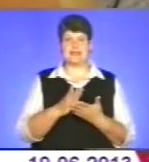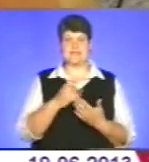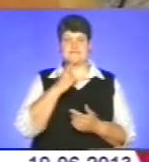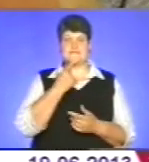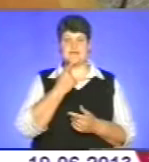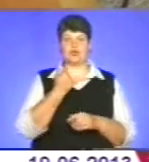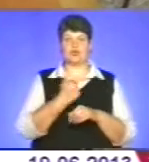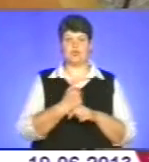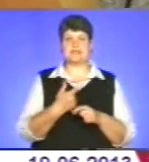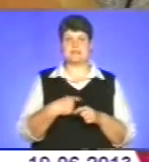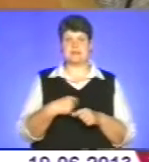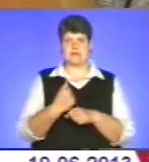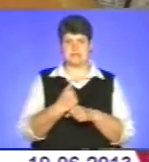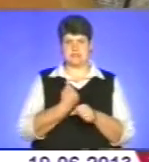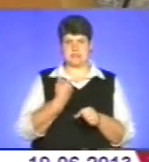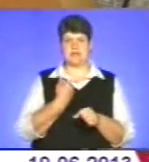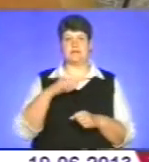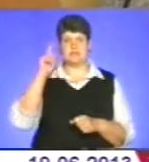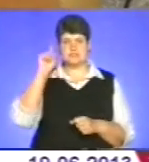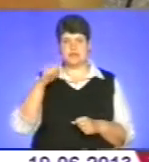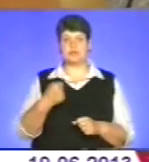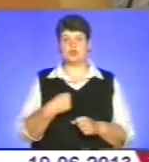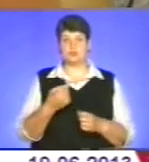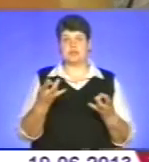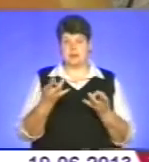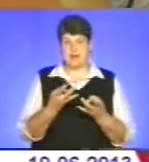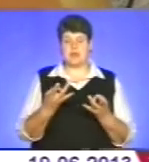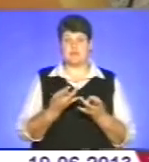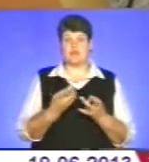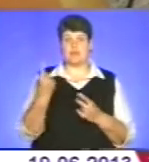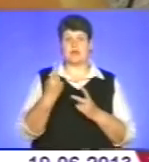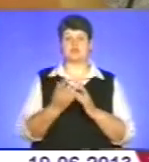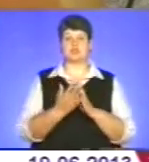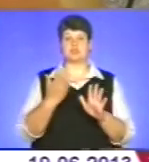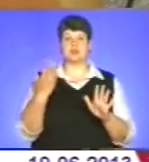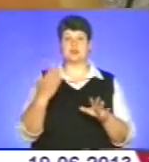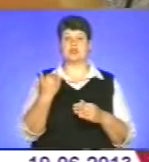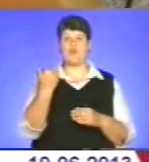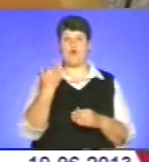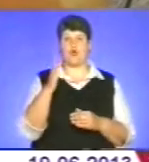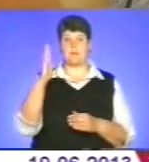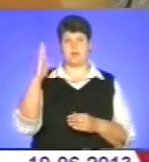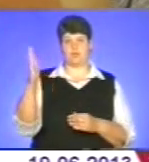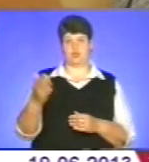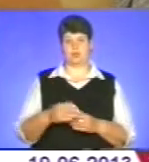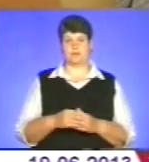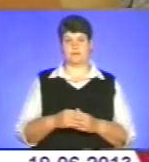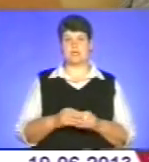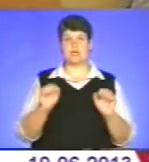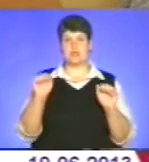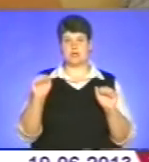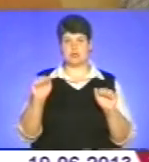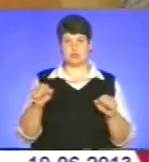Головне себе заставити, знати, що тобі це потрібно в першу чергу для твого майбутнього і, можливо,